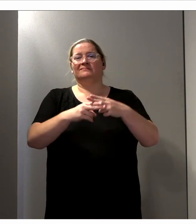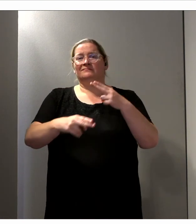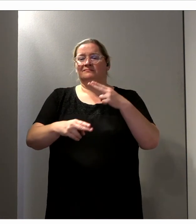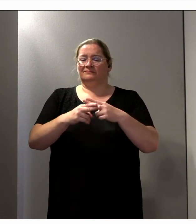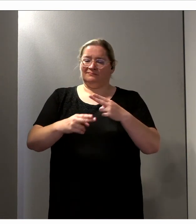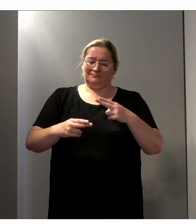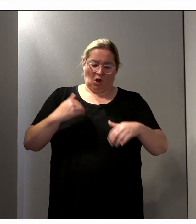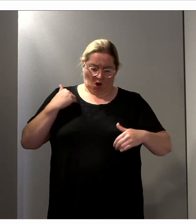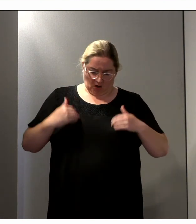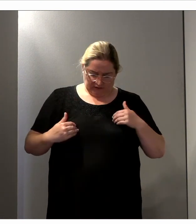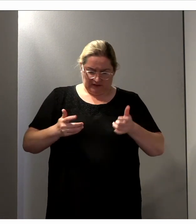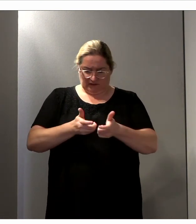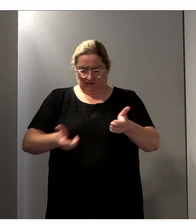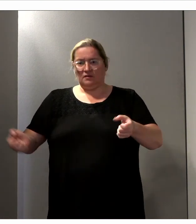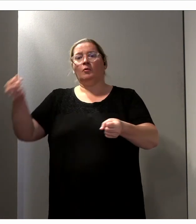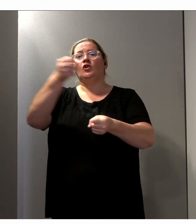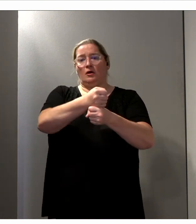longue réflexion sur